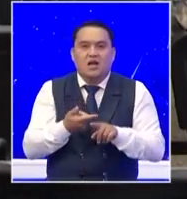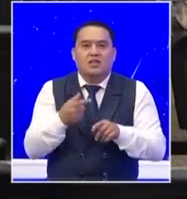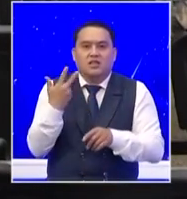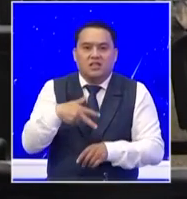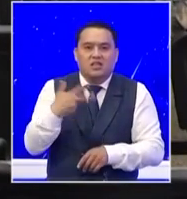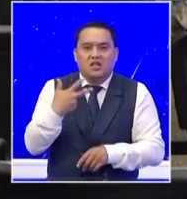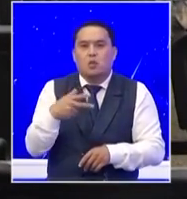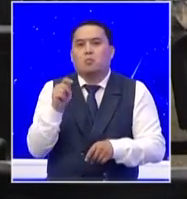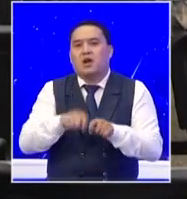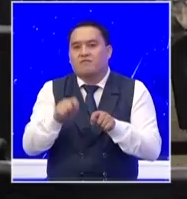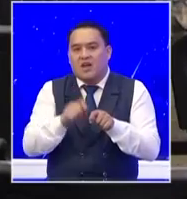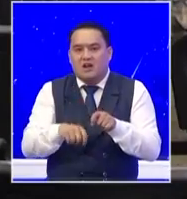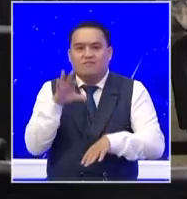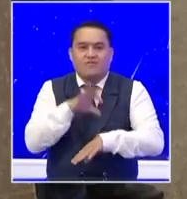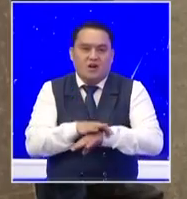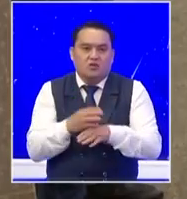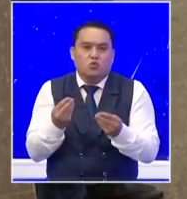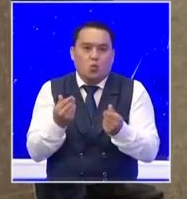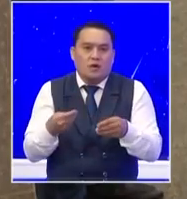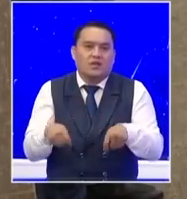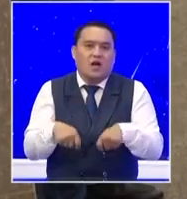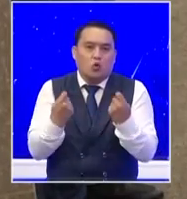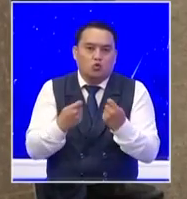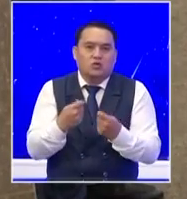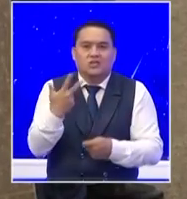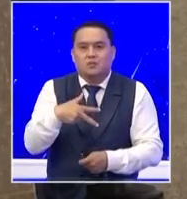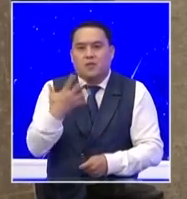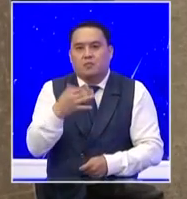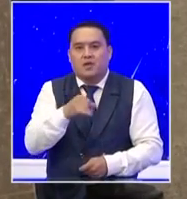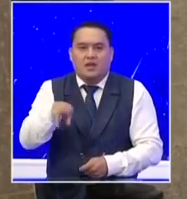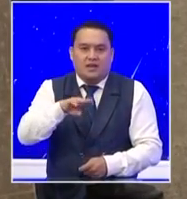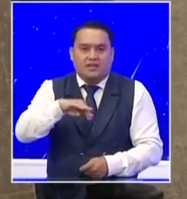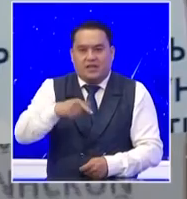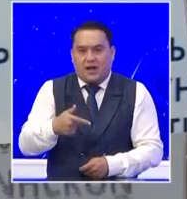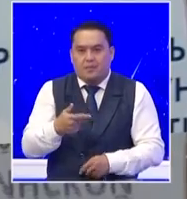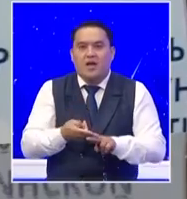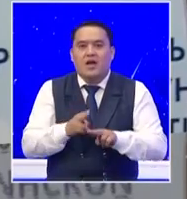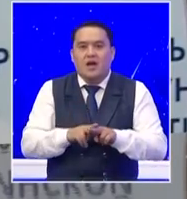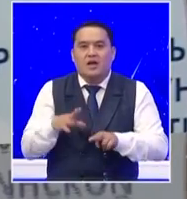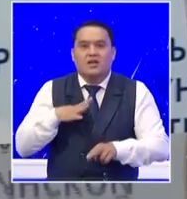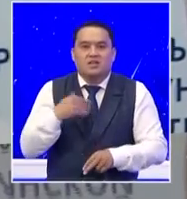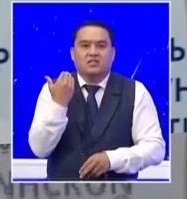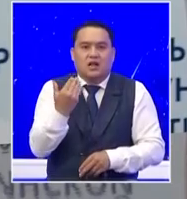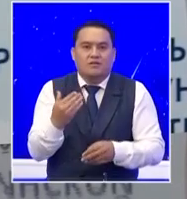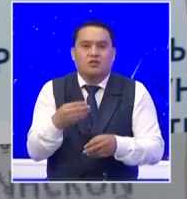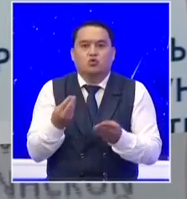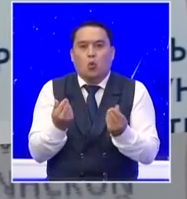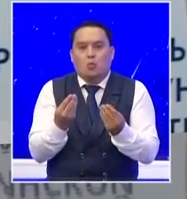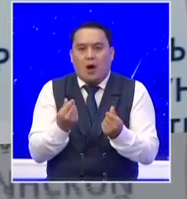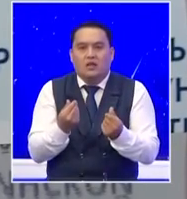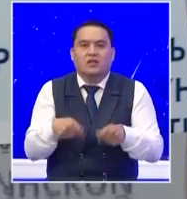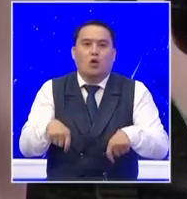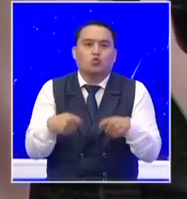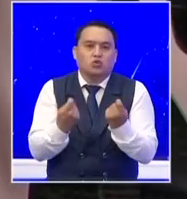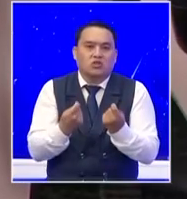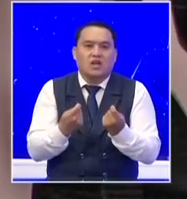проведено 33 проверки. Выявленная сумма нарушений составила почти 35 миллиардов тенге. По словам спикера, суммарное количество